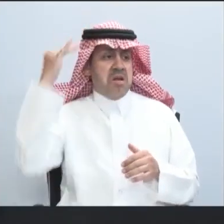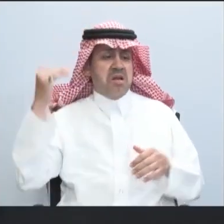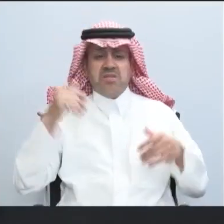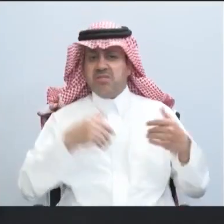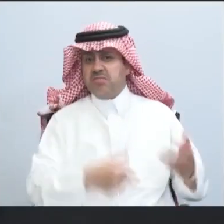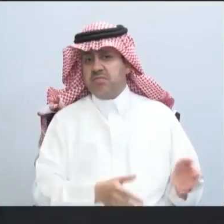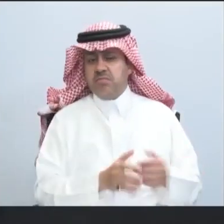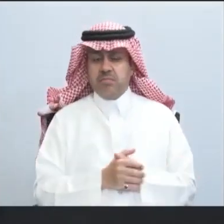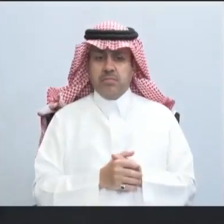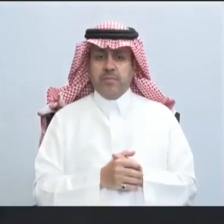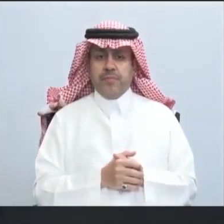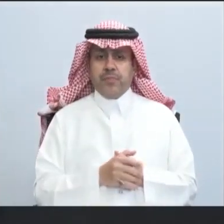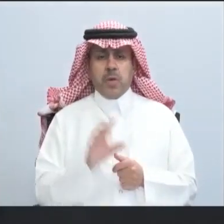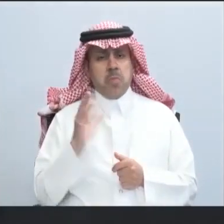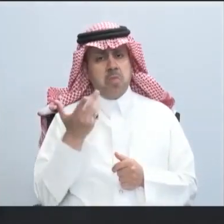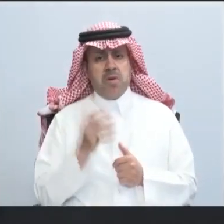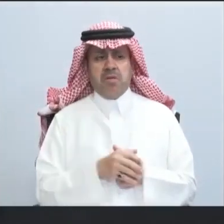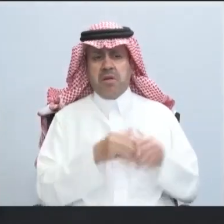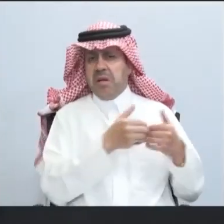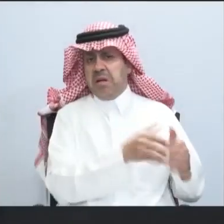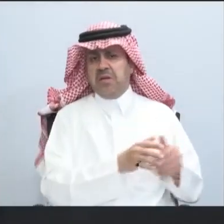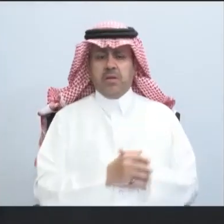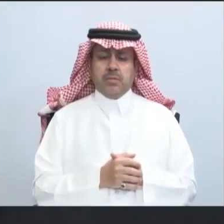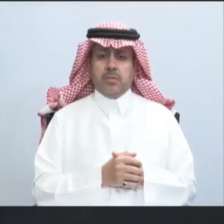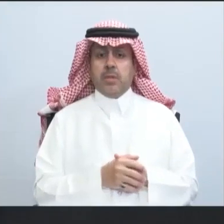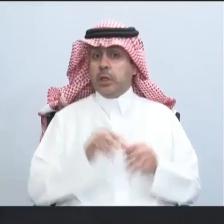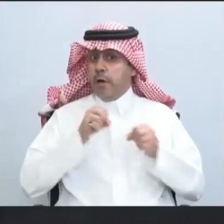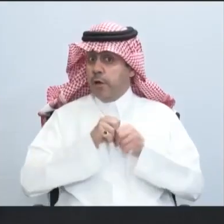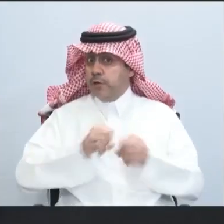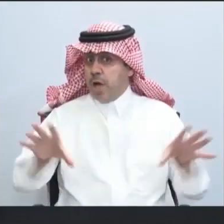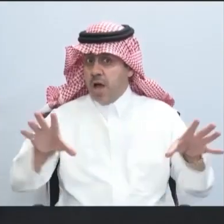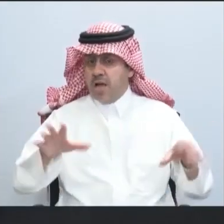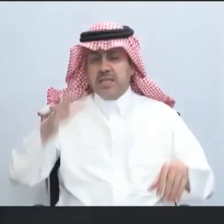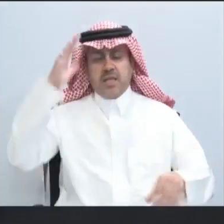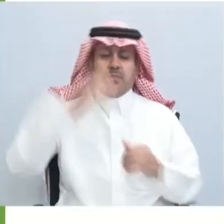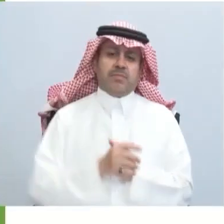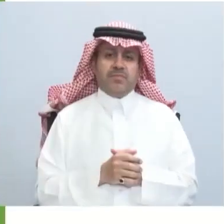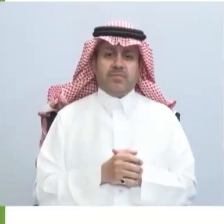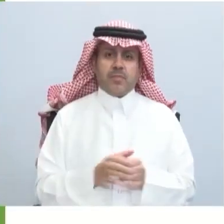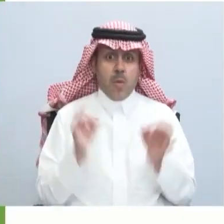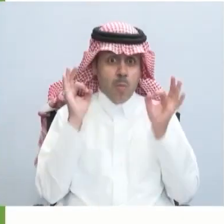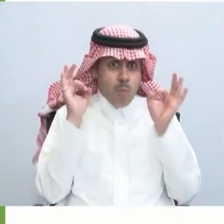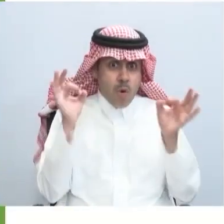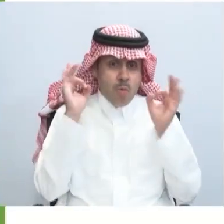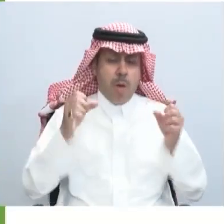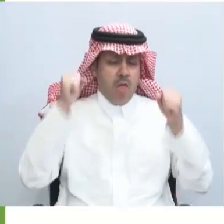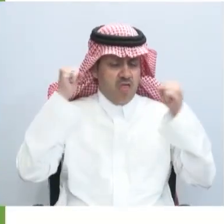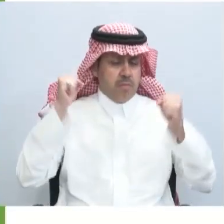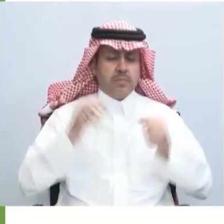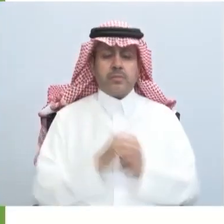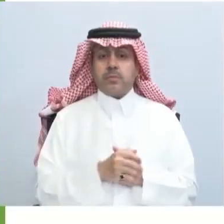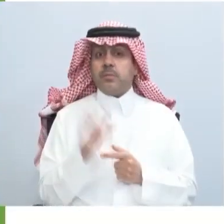عنه وربما نترك هذا الامر ذلكم الامر هو افشاء السلام وهو حقيقه عظيم